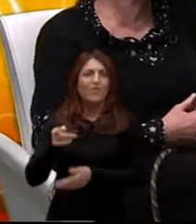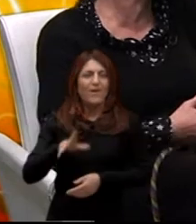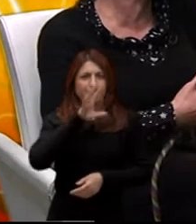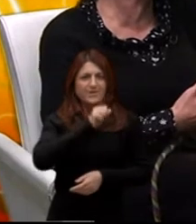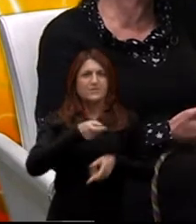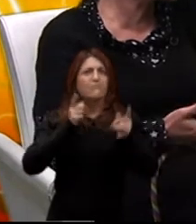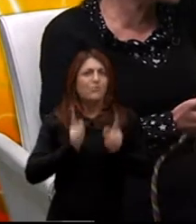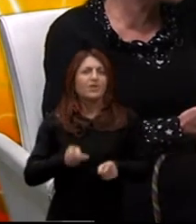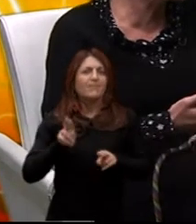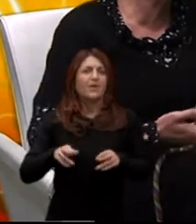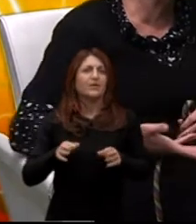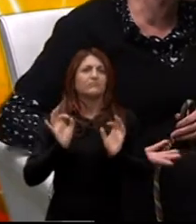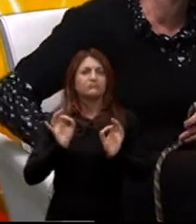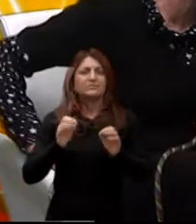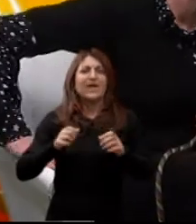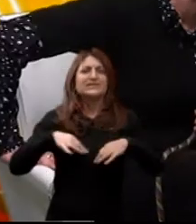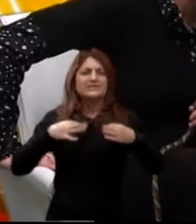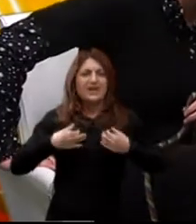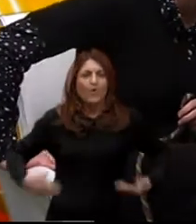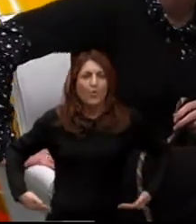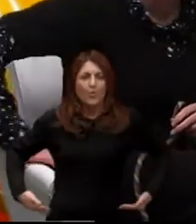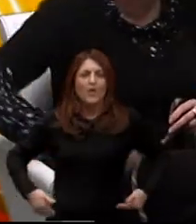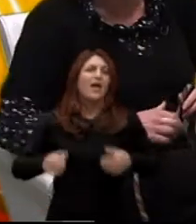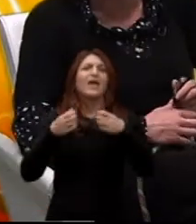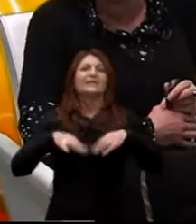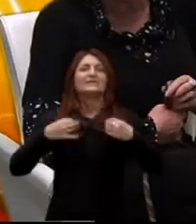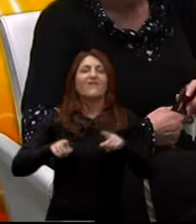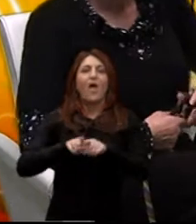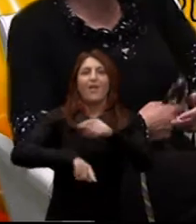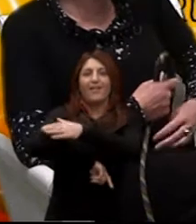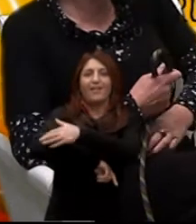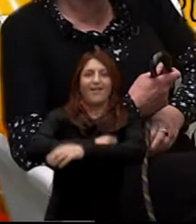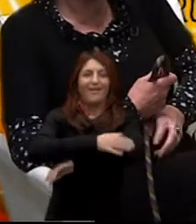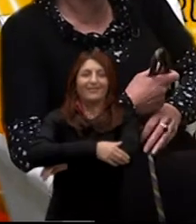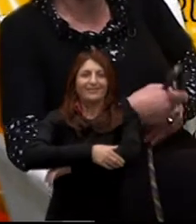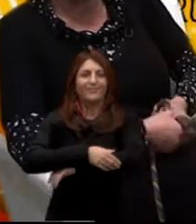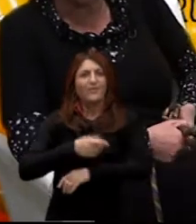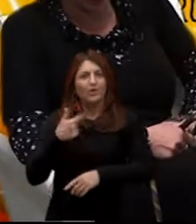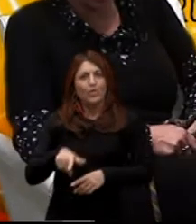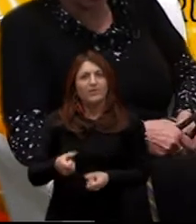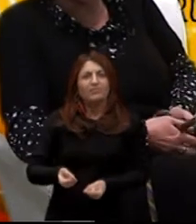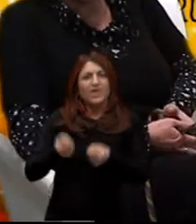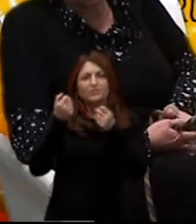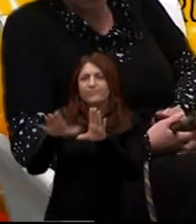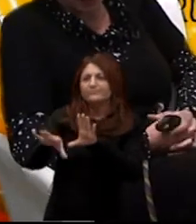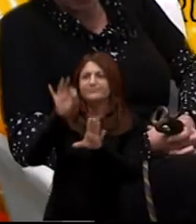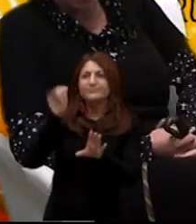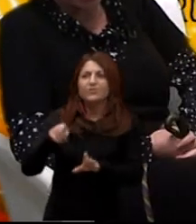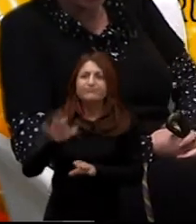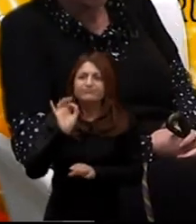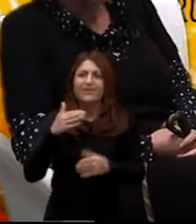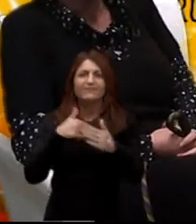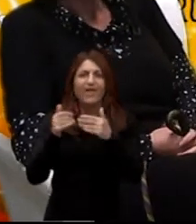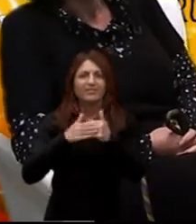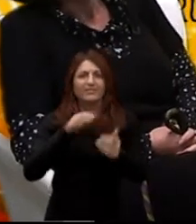te standarde, znači moraju imati zdrave kukove, laktove, da se ne pojave neki problemi. To je vrlo teško odabrati tako kvalitetne